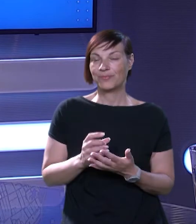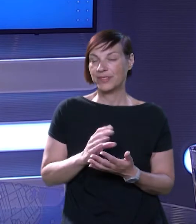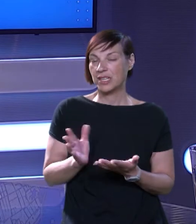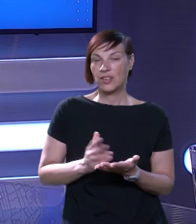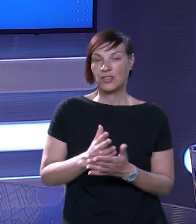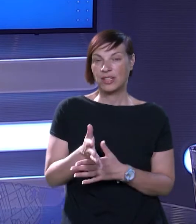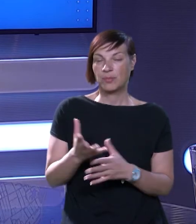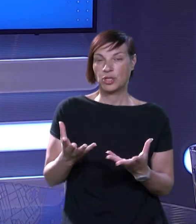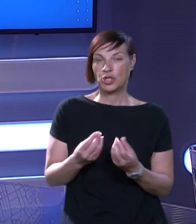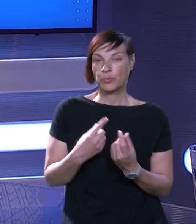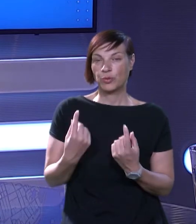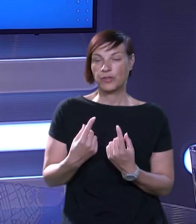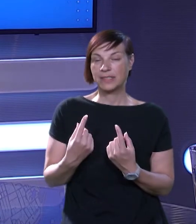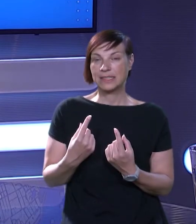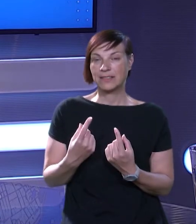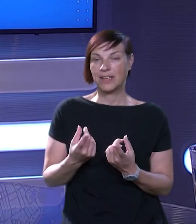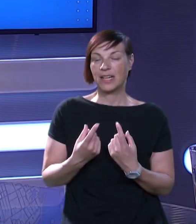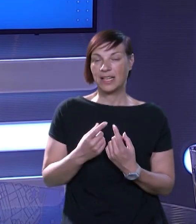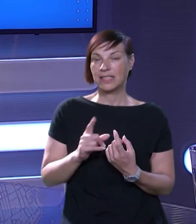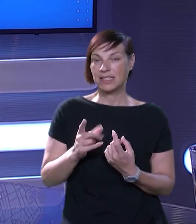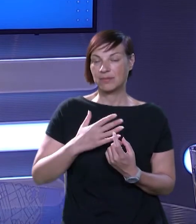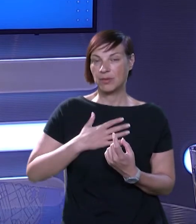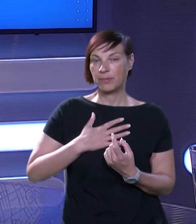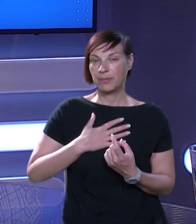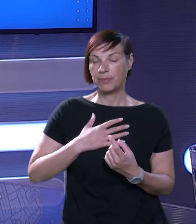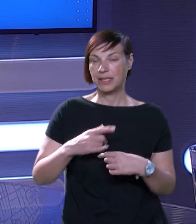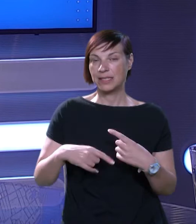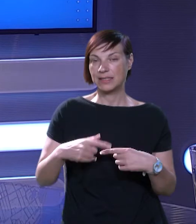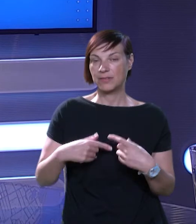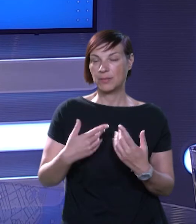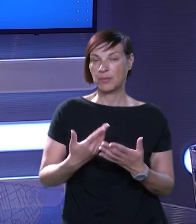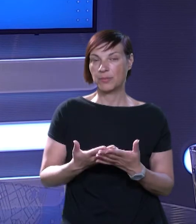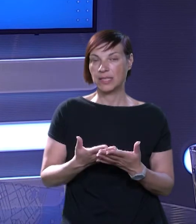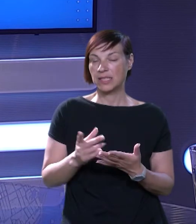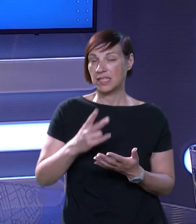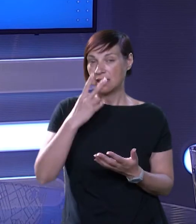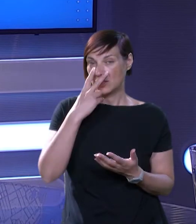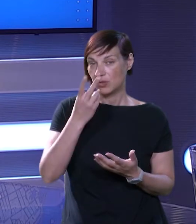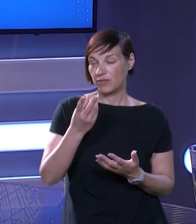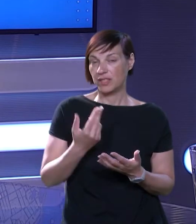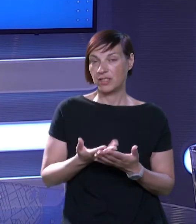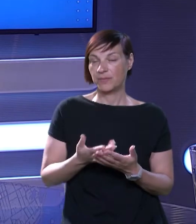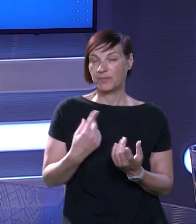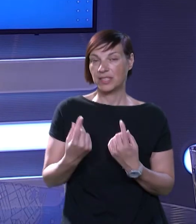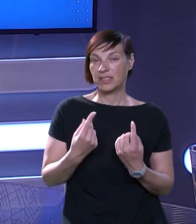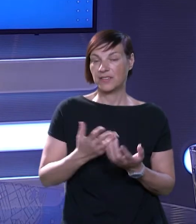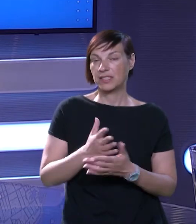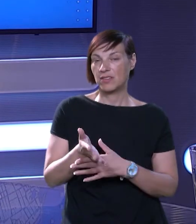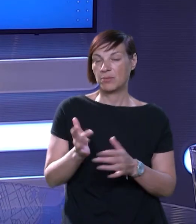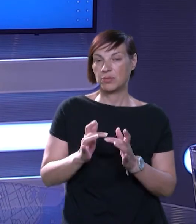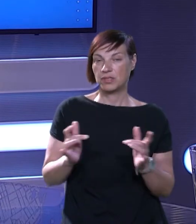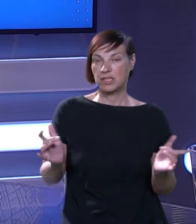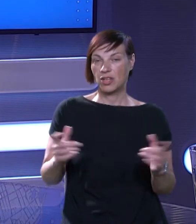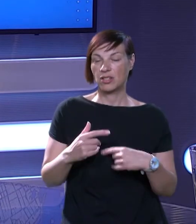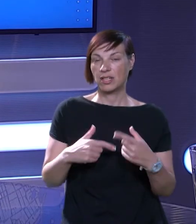on je prošao jako puno festivala, ali niti smo mi bili s filmom, niti ga je u stvari, ja mislim, niko vidio. Jer to kad ti festival pusti